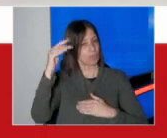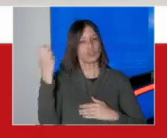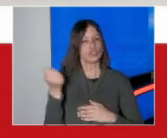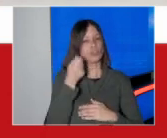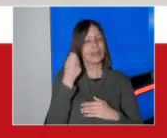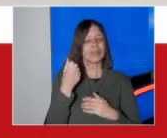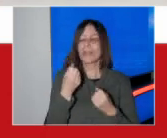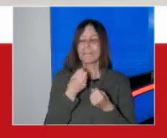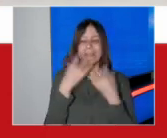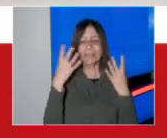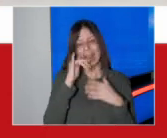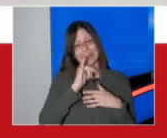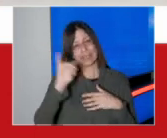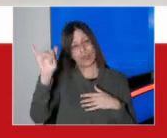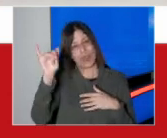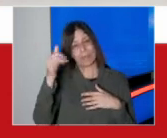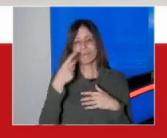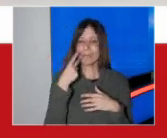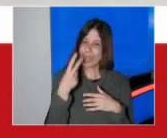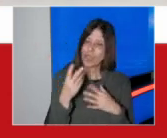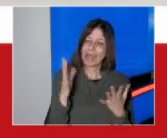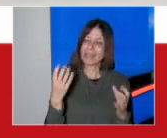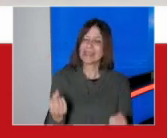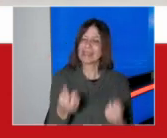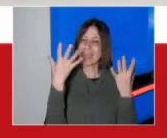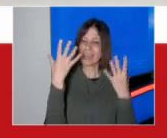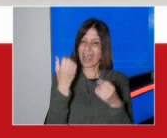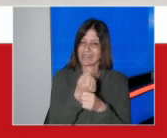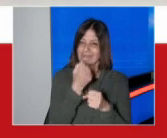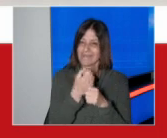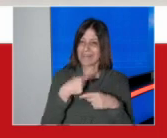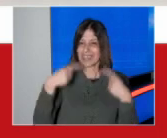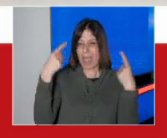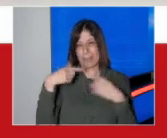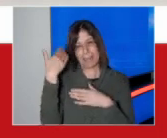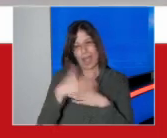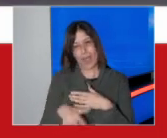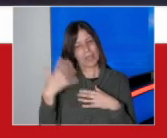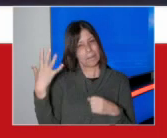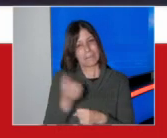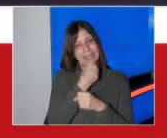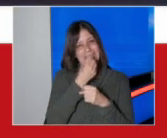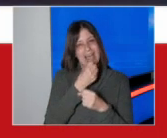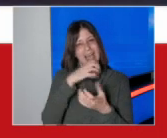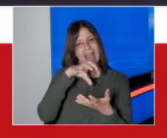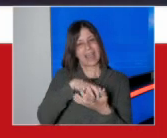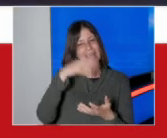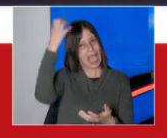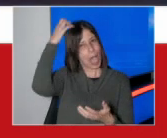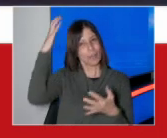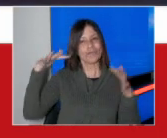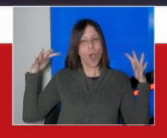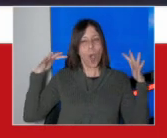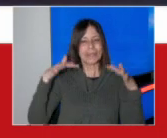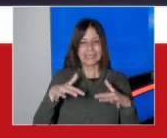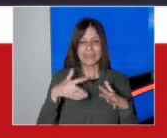יהיה מדהימה לטיולים, לראות את כל מה שהטבע יצר לנו בימים האחרונים. בהצלחה לאתר החרמון והאומצים שהולכים להיות